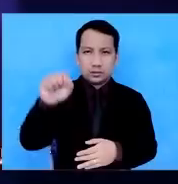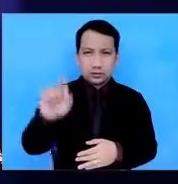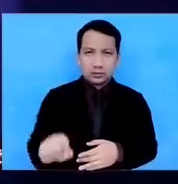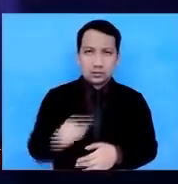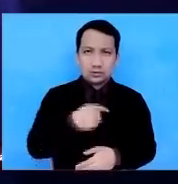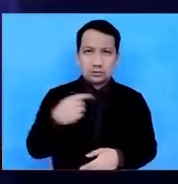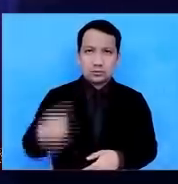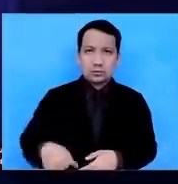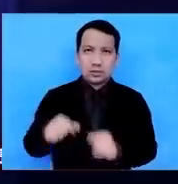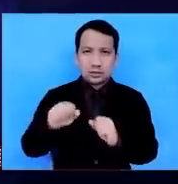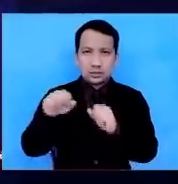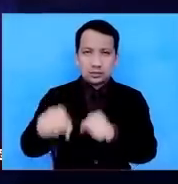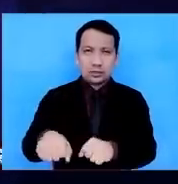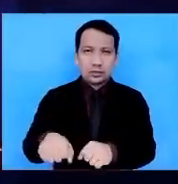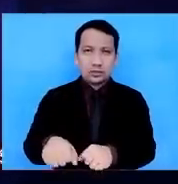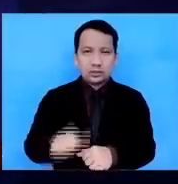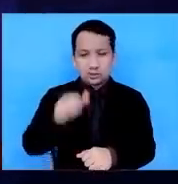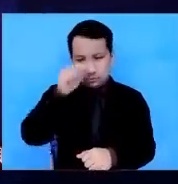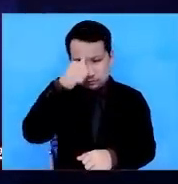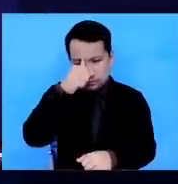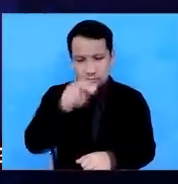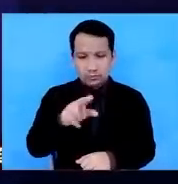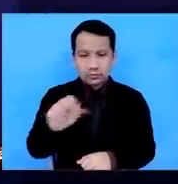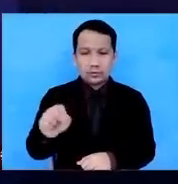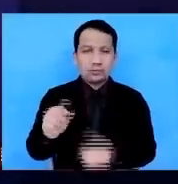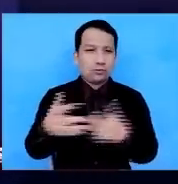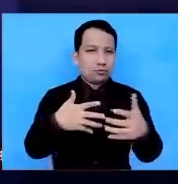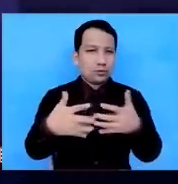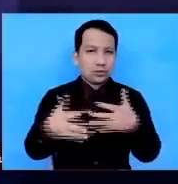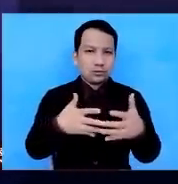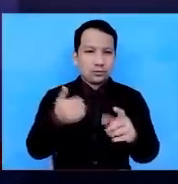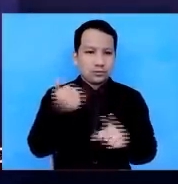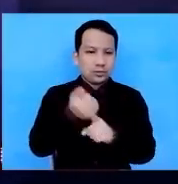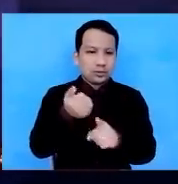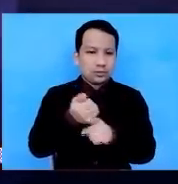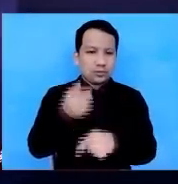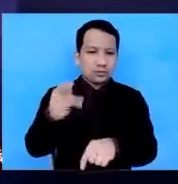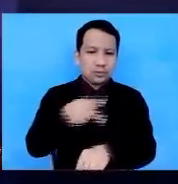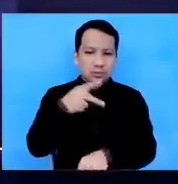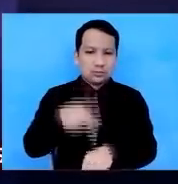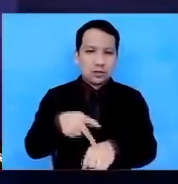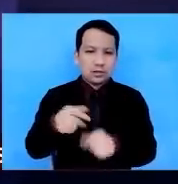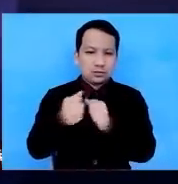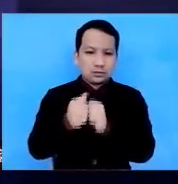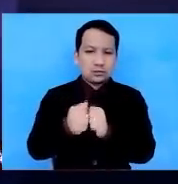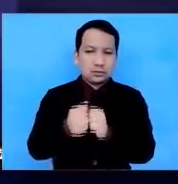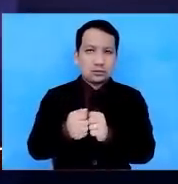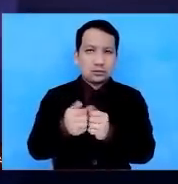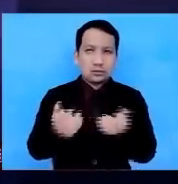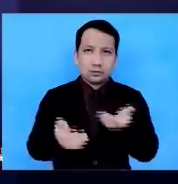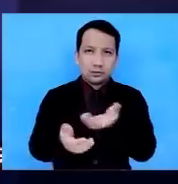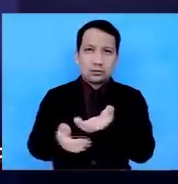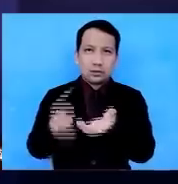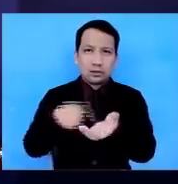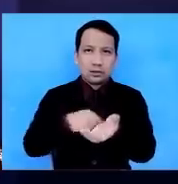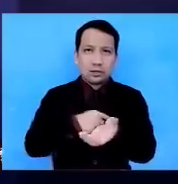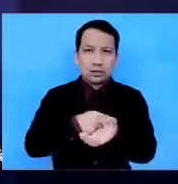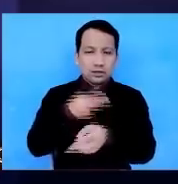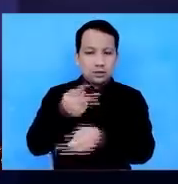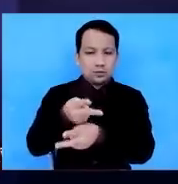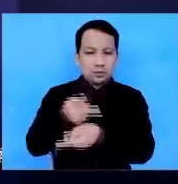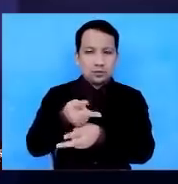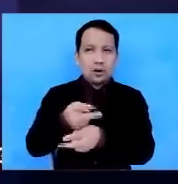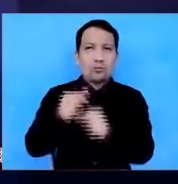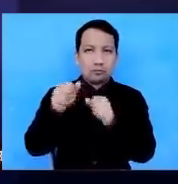Sea. Pagpapaalala ng US, ang anumang pag-atake sa Pilipinas kabilang na sa mga barko ng ating bantay-dagat ay